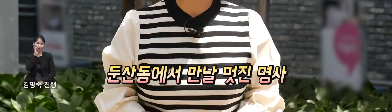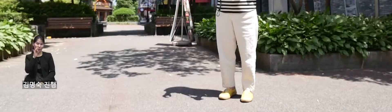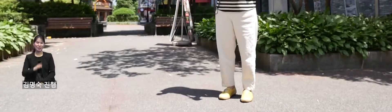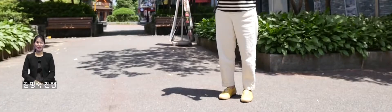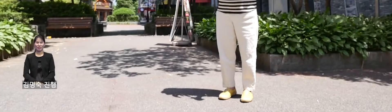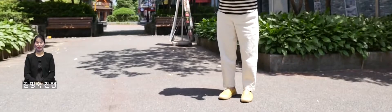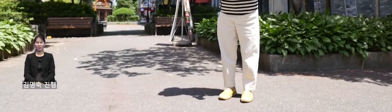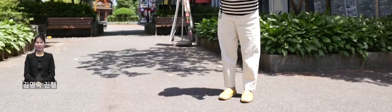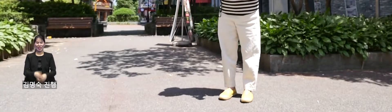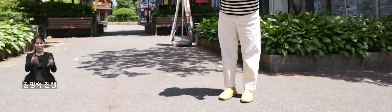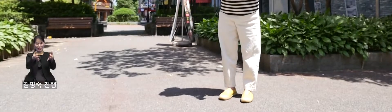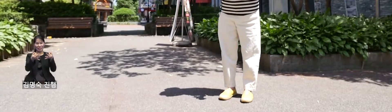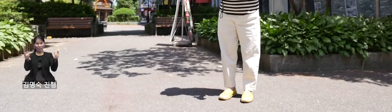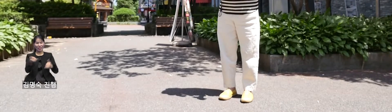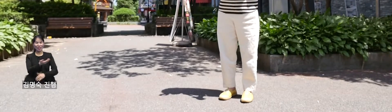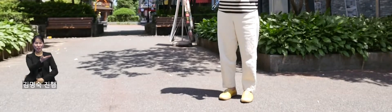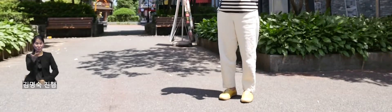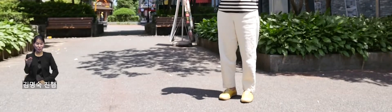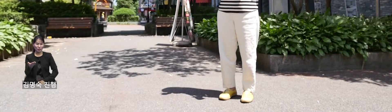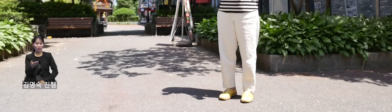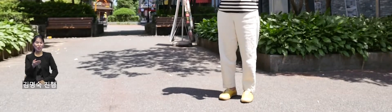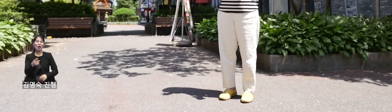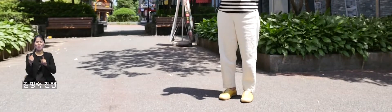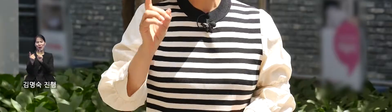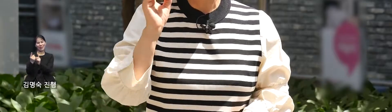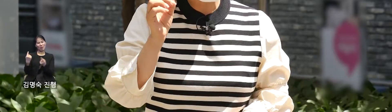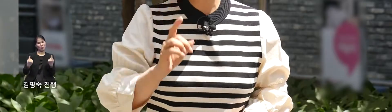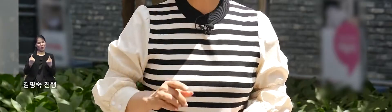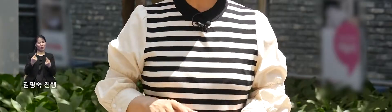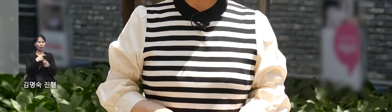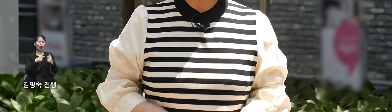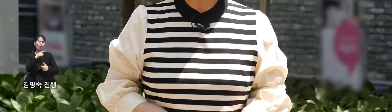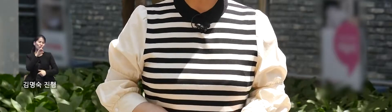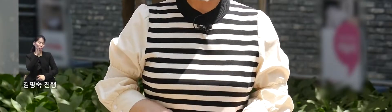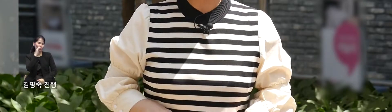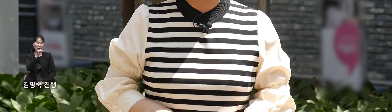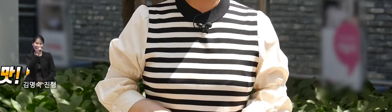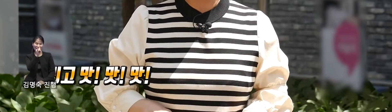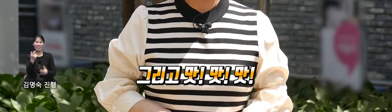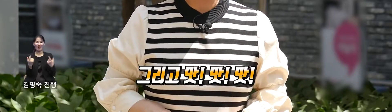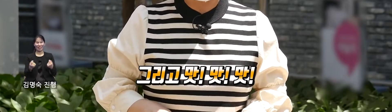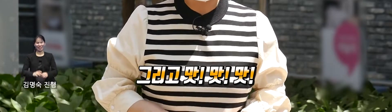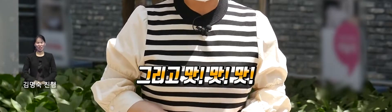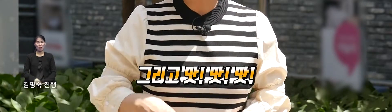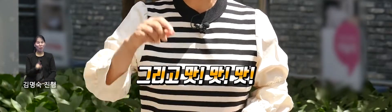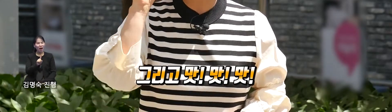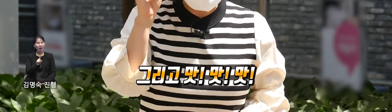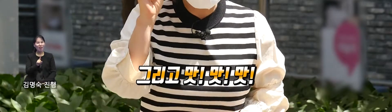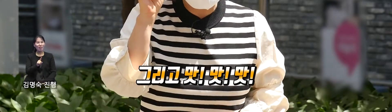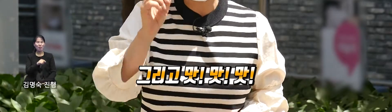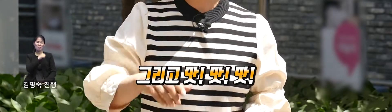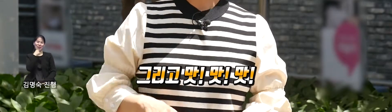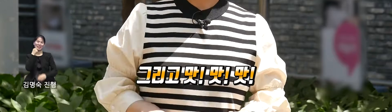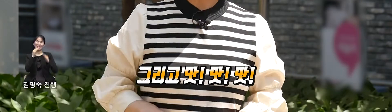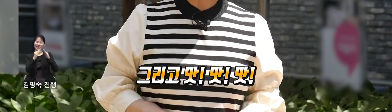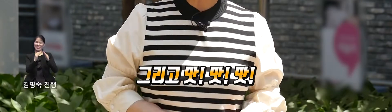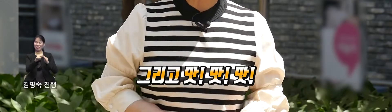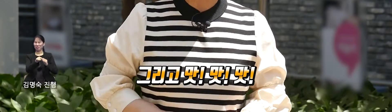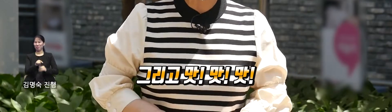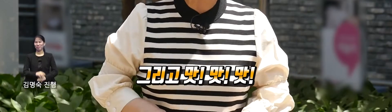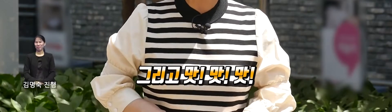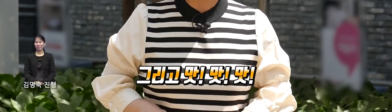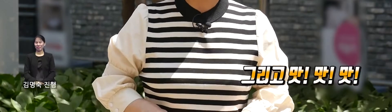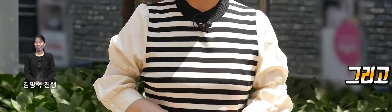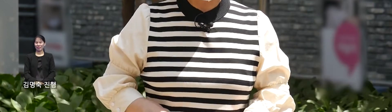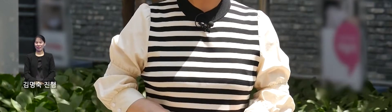궁금하시죠? 우리 시청자 여러분들은 만남보다도 더 궁금해하시는 게 있을 것 같아요. 바로 맛이죠. 자,